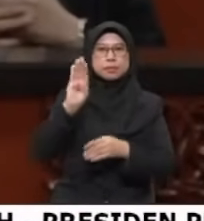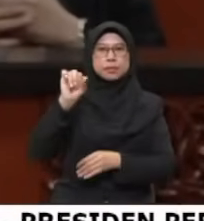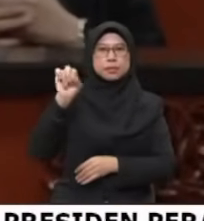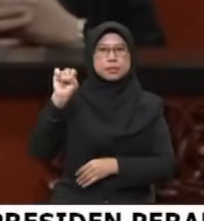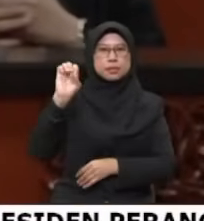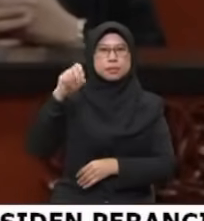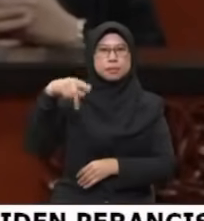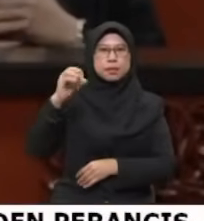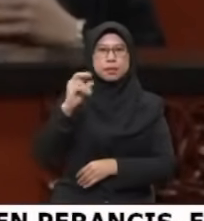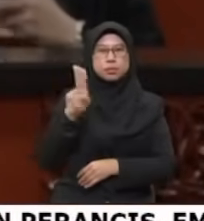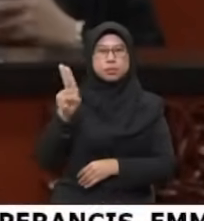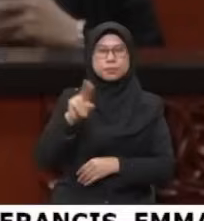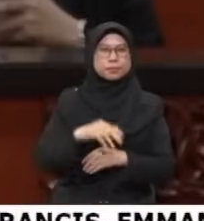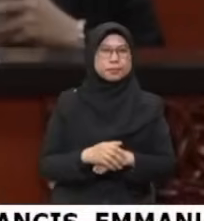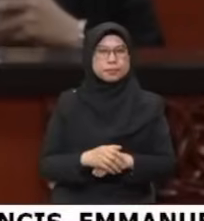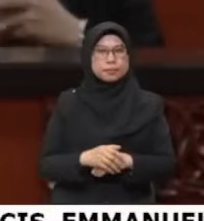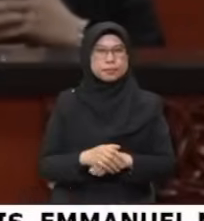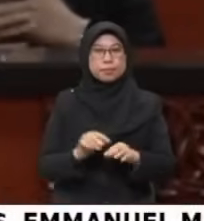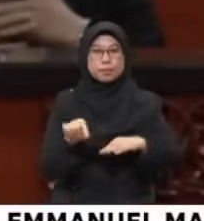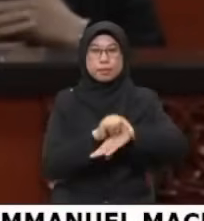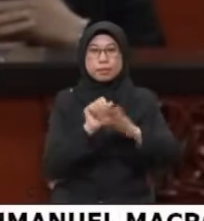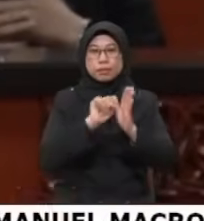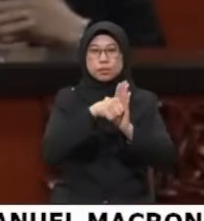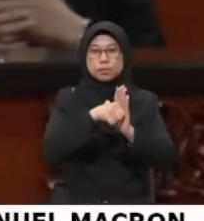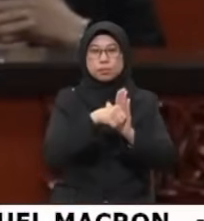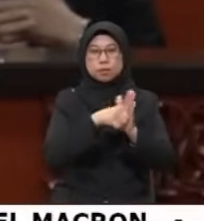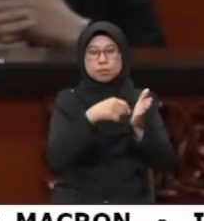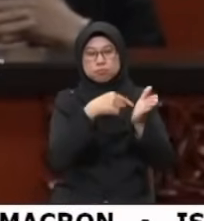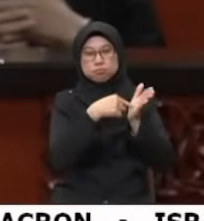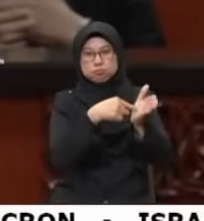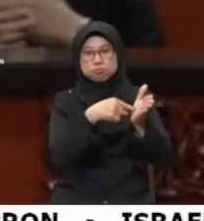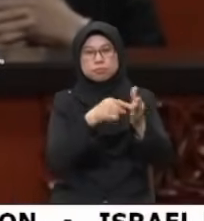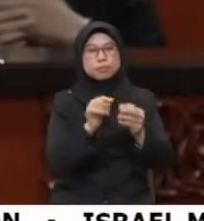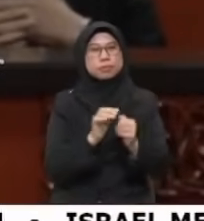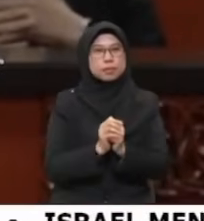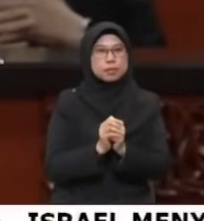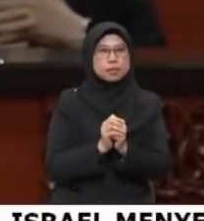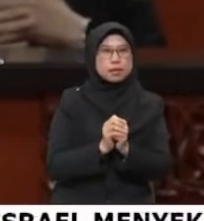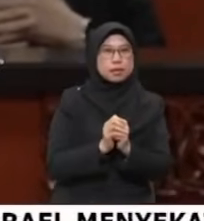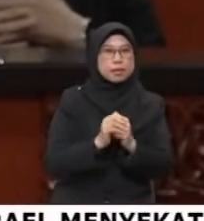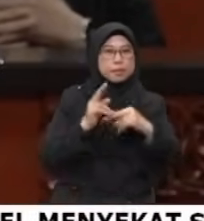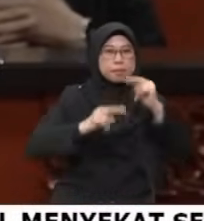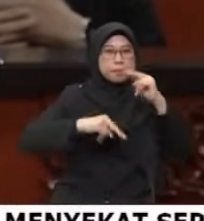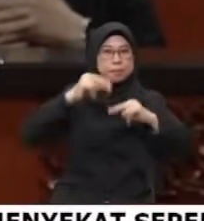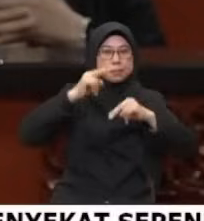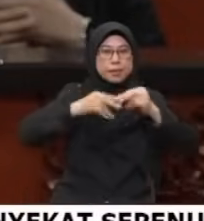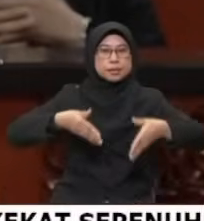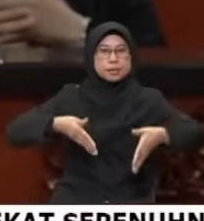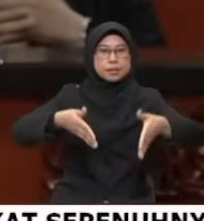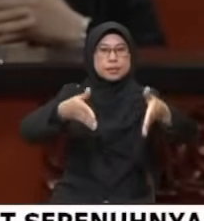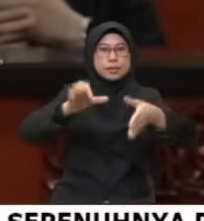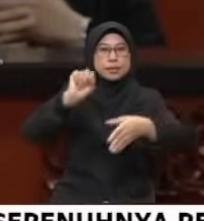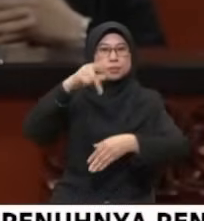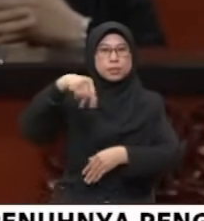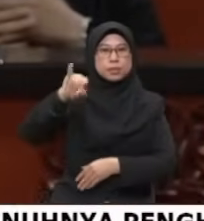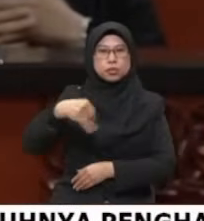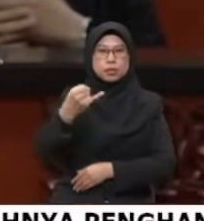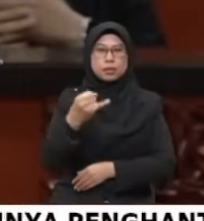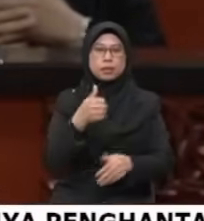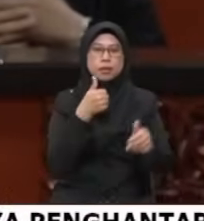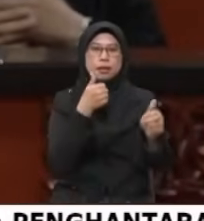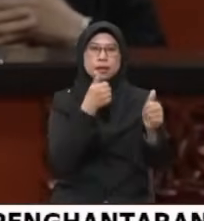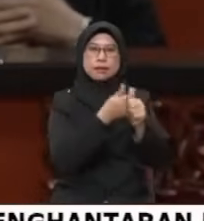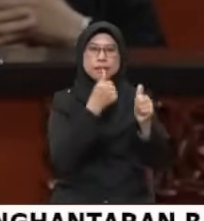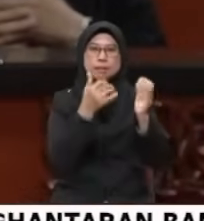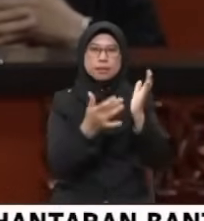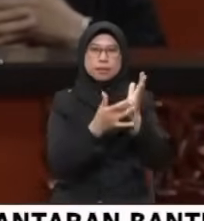jadi penggunaan sumber rujukan seperti spesifikasi pembinaan Jalan SPJ arahan teknik